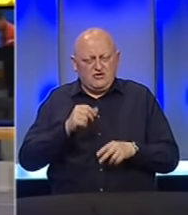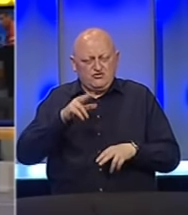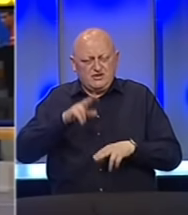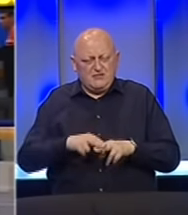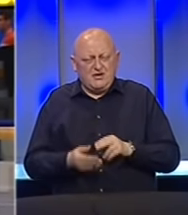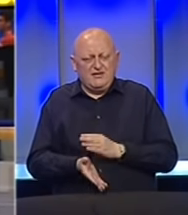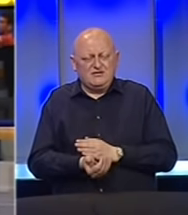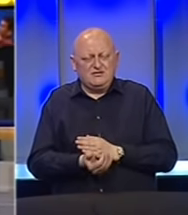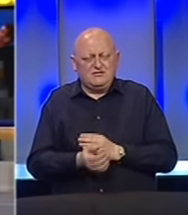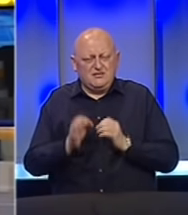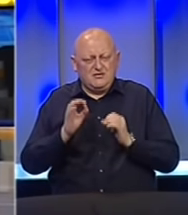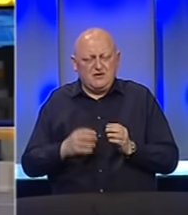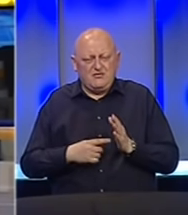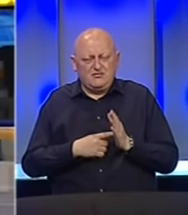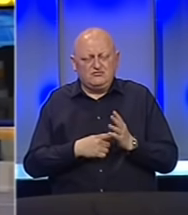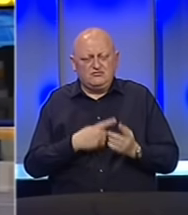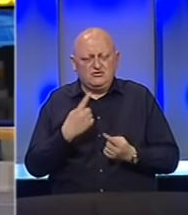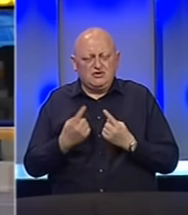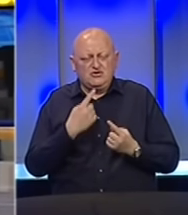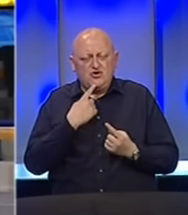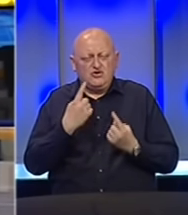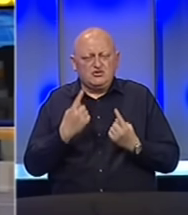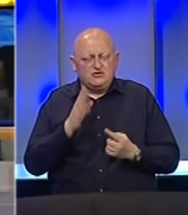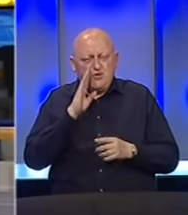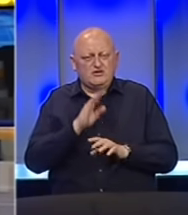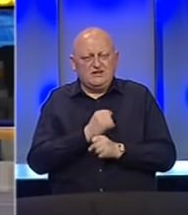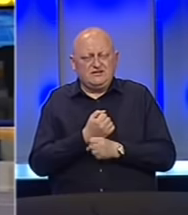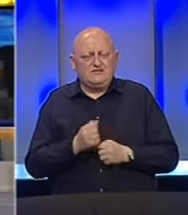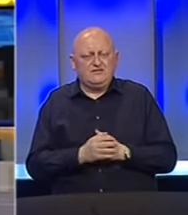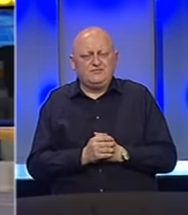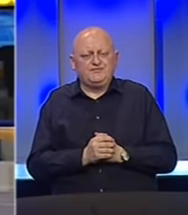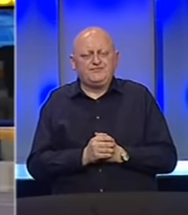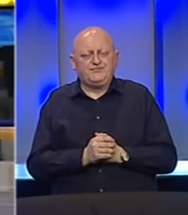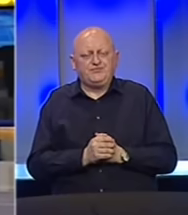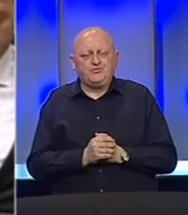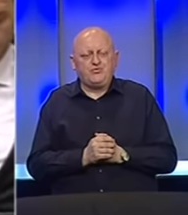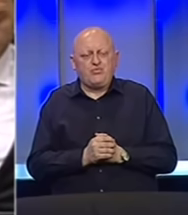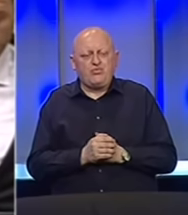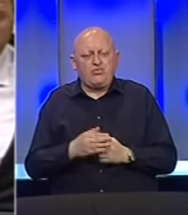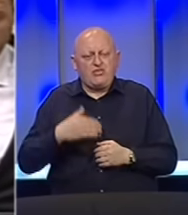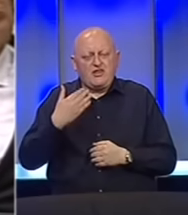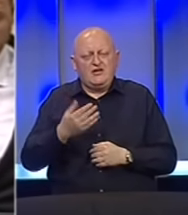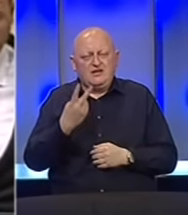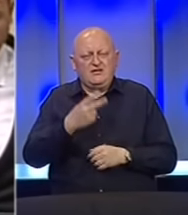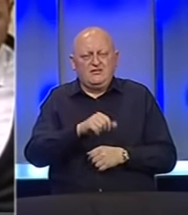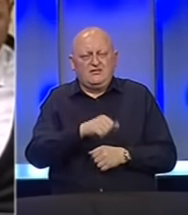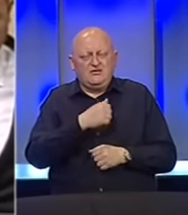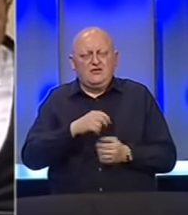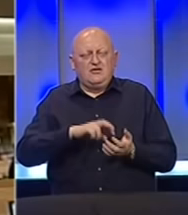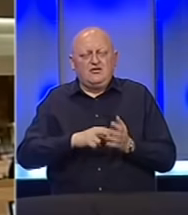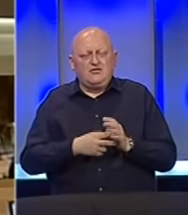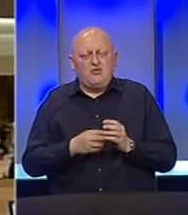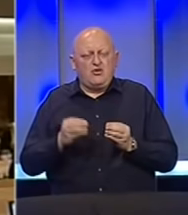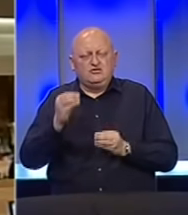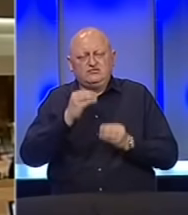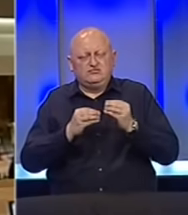prava i izbjeglice pravi pokazatelj stanja u kojem se nalazi Bosna i Hercegovina? Nakon gotovo dvije godine, politička